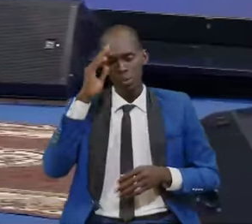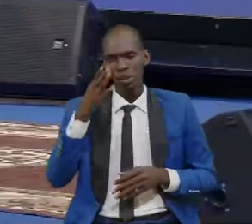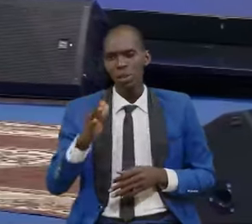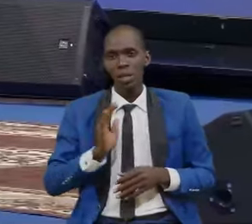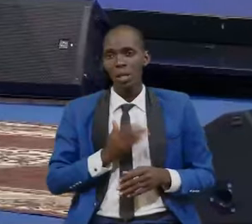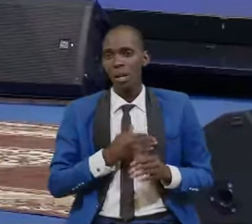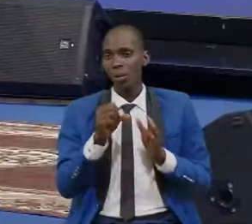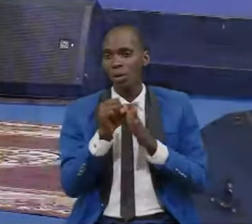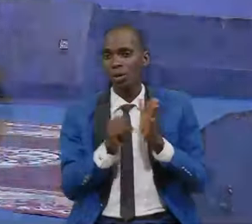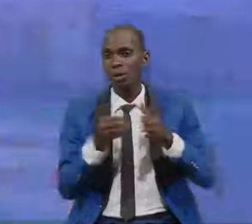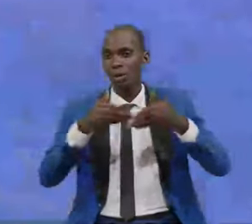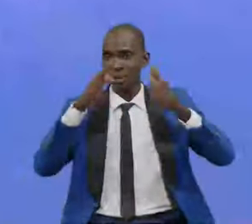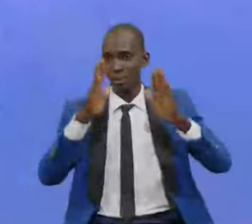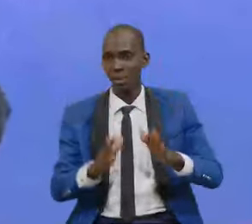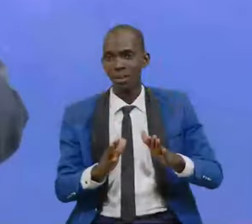d'état.